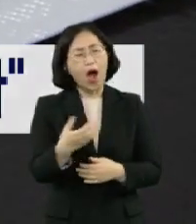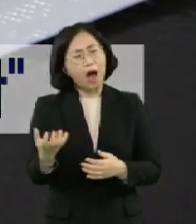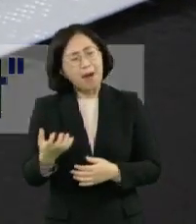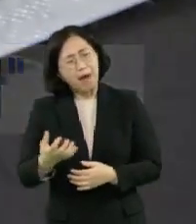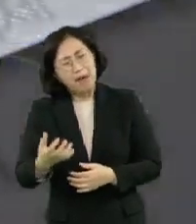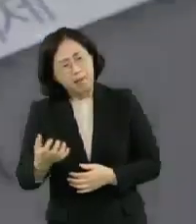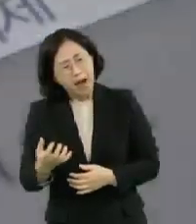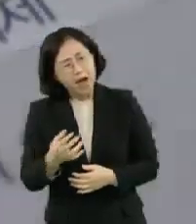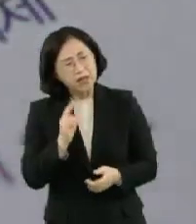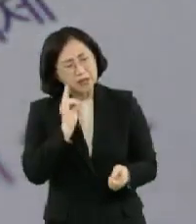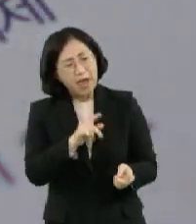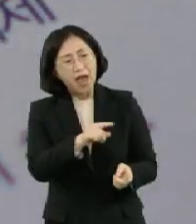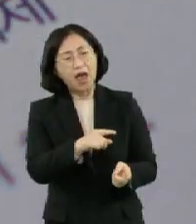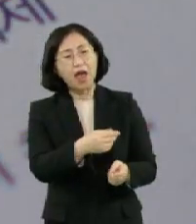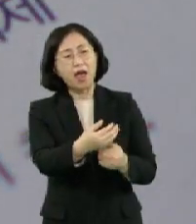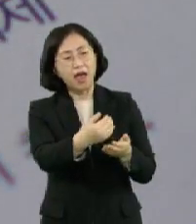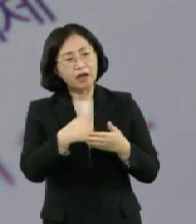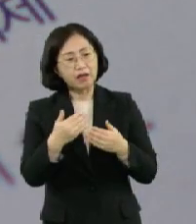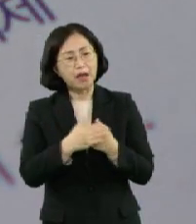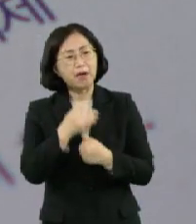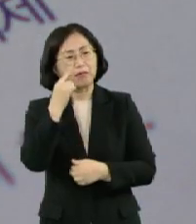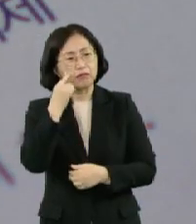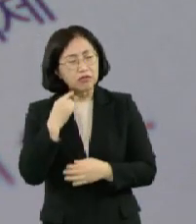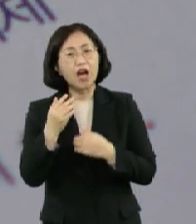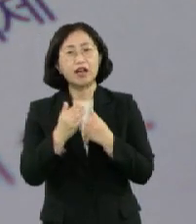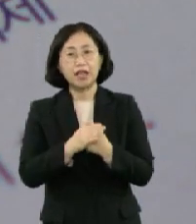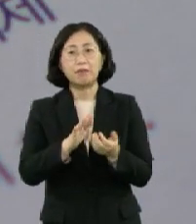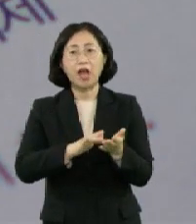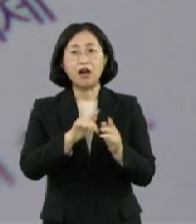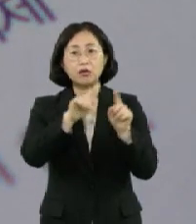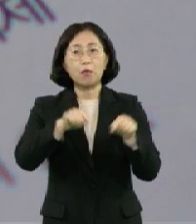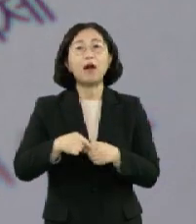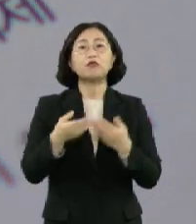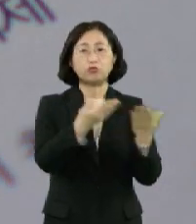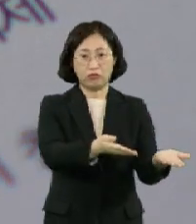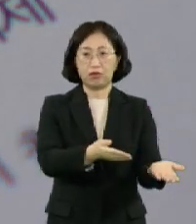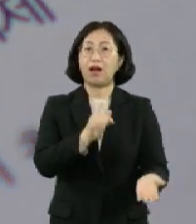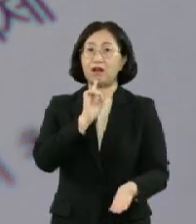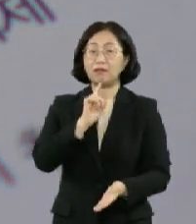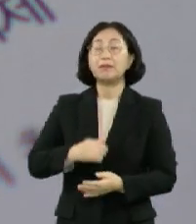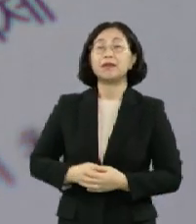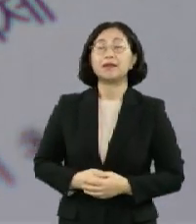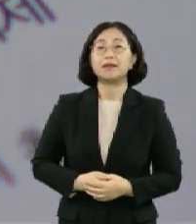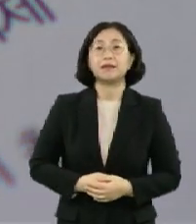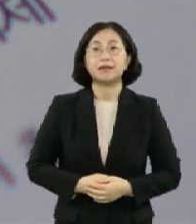요구해 불쌍해서 그랬다고 진술한 것으로 전해졌습니다. TJB 김철진입니다.